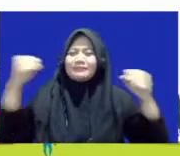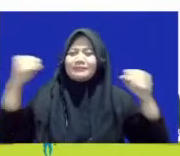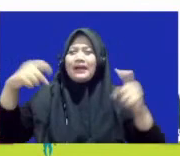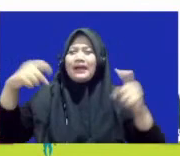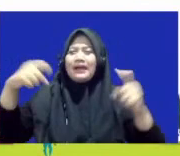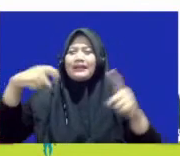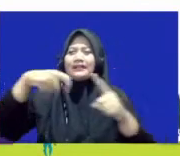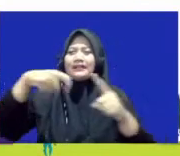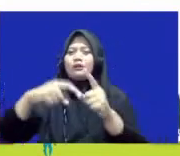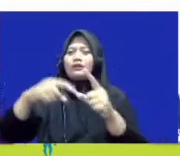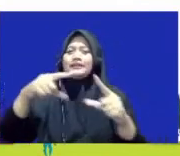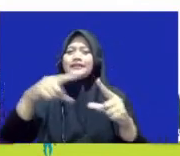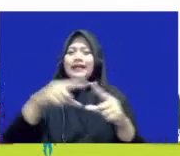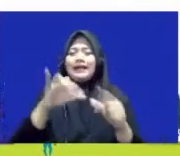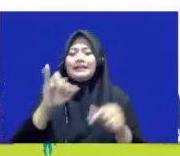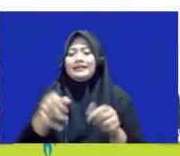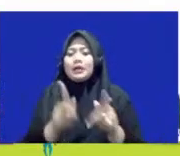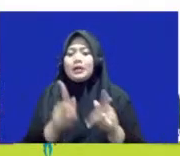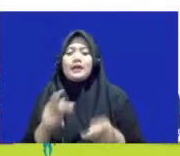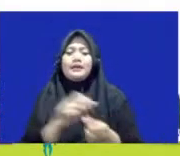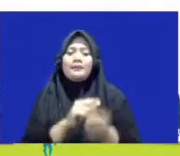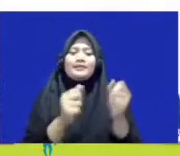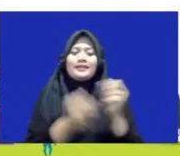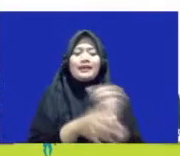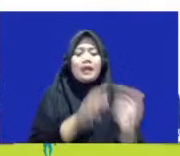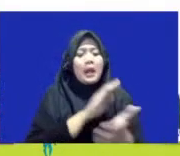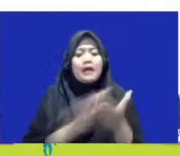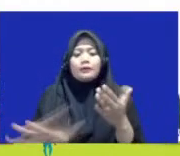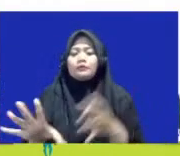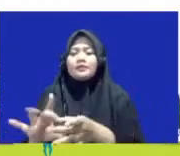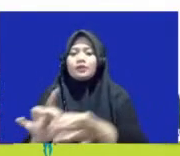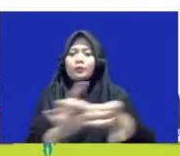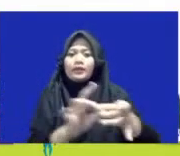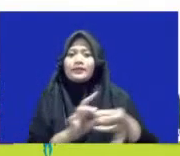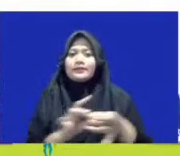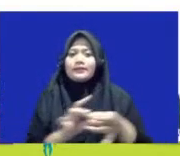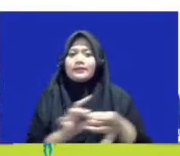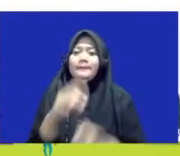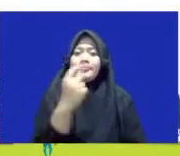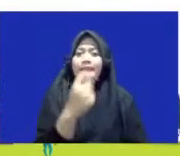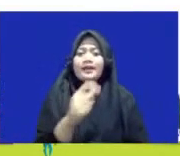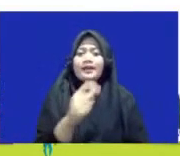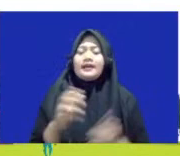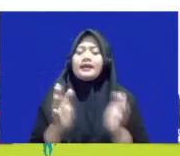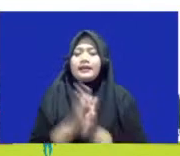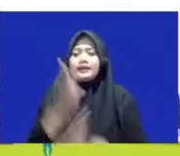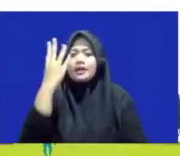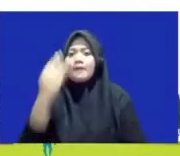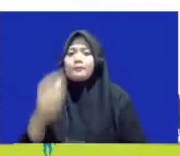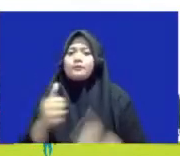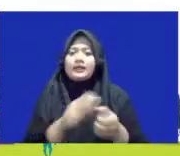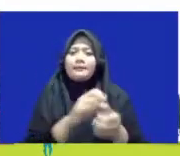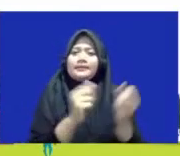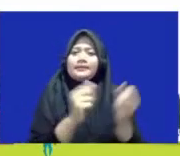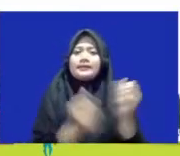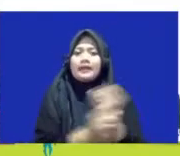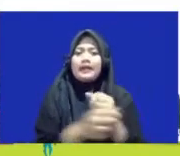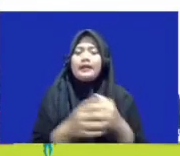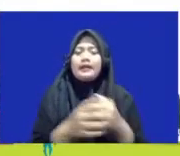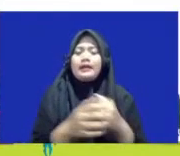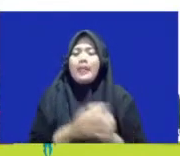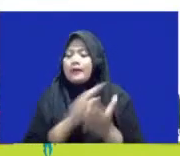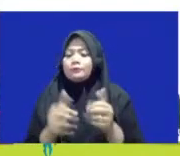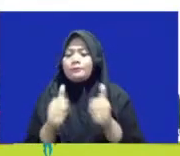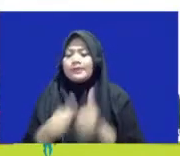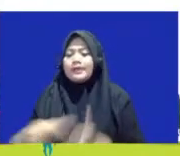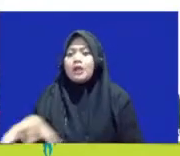kalau ada bencana, dia langsung berkolaborasi antara Tagana dan Kampung Siaga Bencana di lokasi bencana. Ini yang dilakukan.